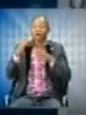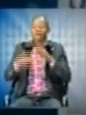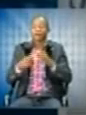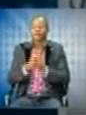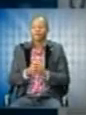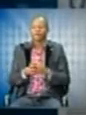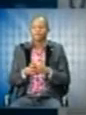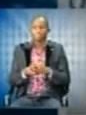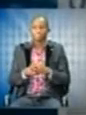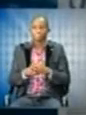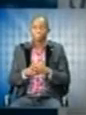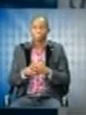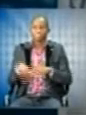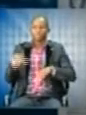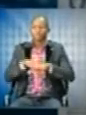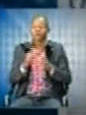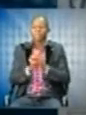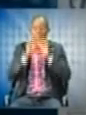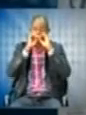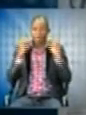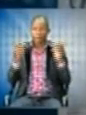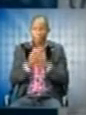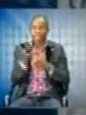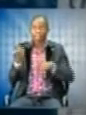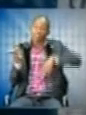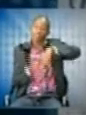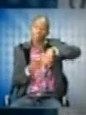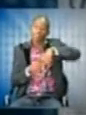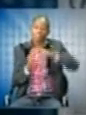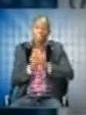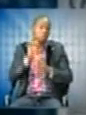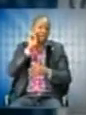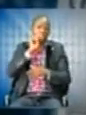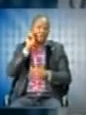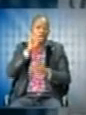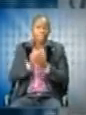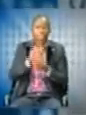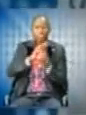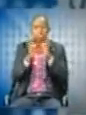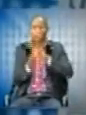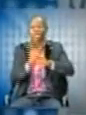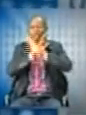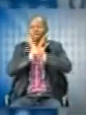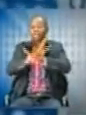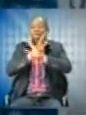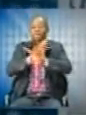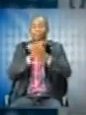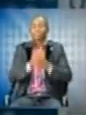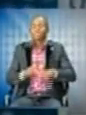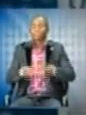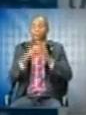Burkina Faso, équipe surprise du tournoi. Les Nigérians qui succèdent à la Zambie disputeront leur première Coupe